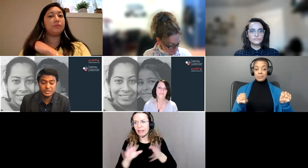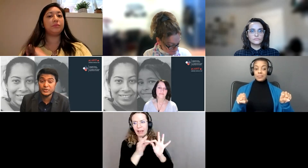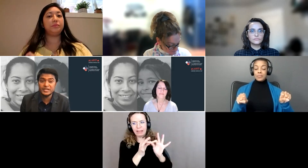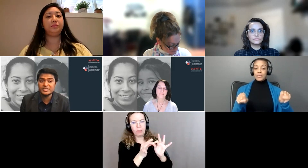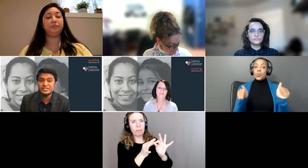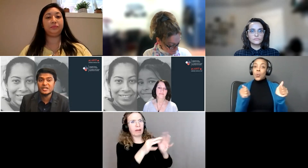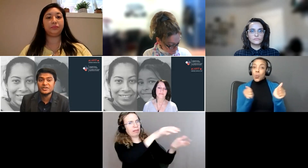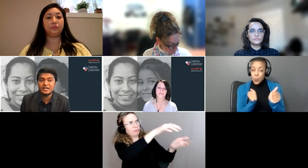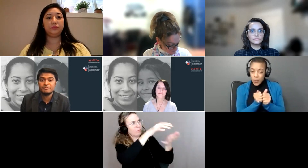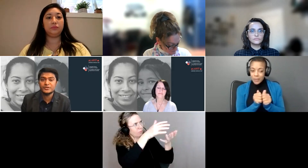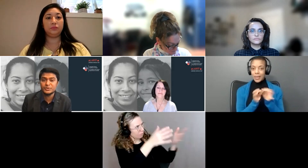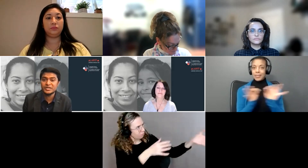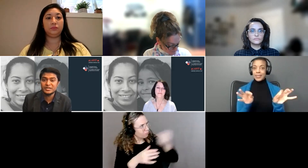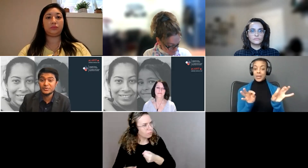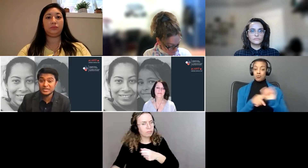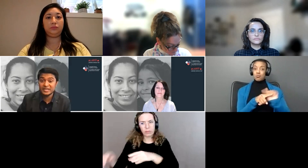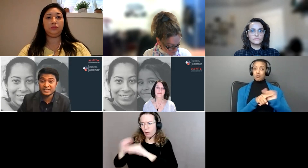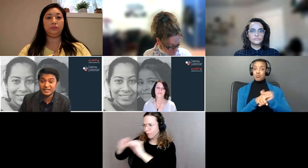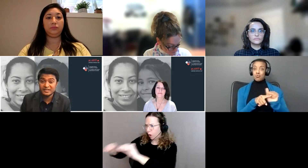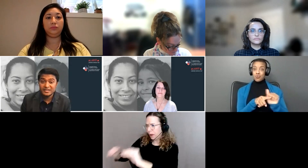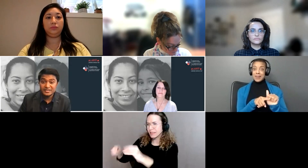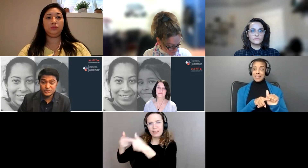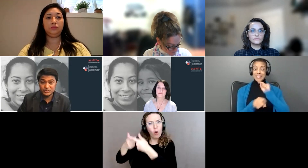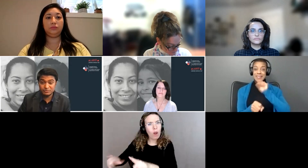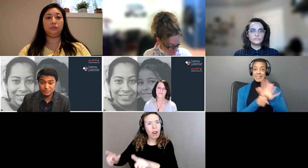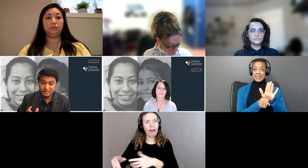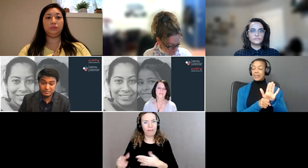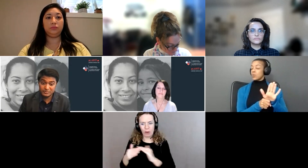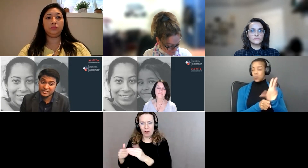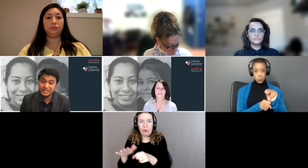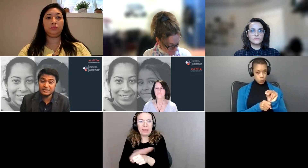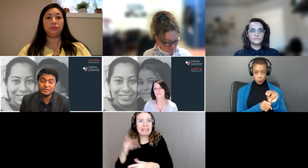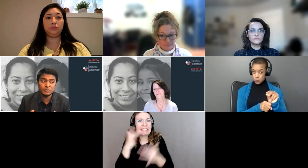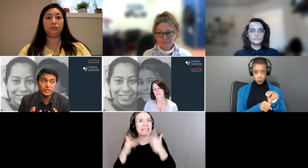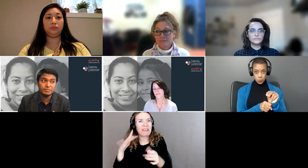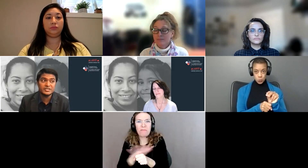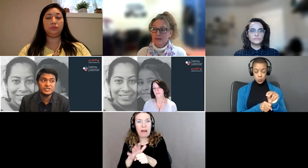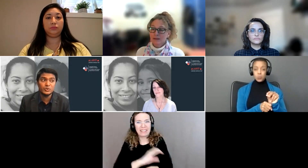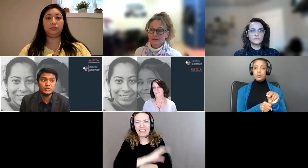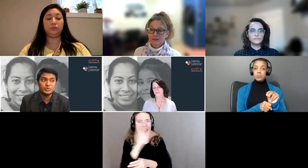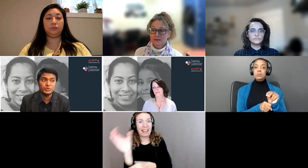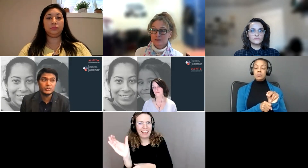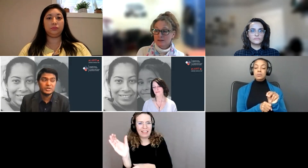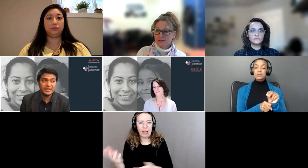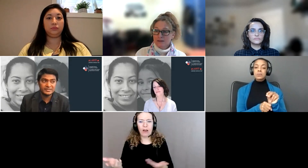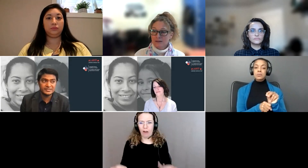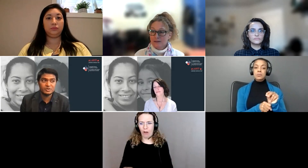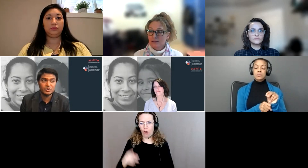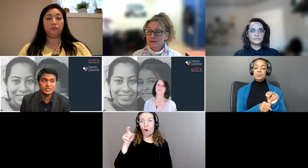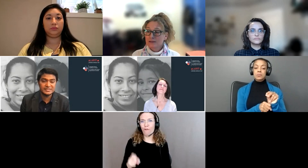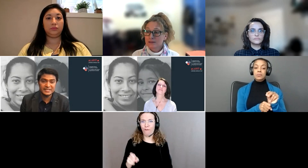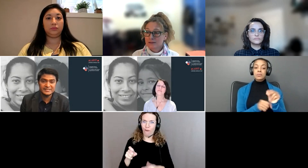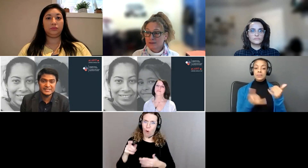des formations dans les langues. Ce n'est pas assez pour notre communauté au Canada. Nous devons passer au